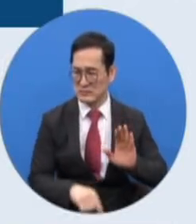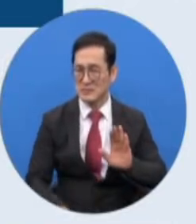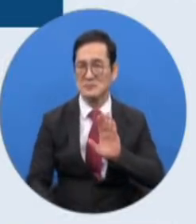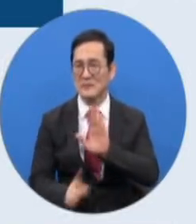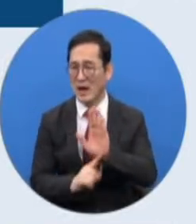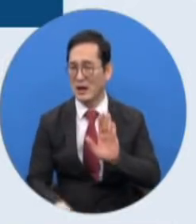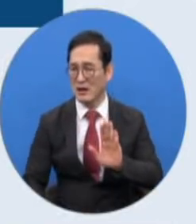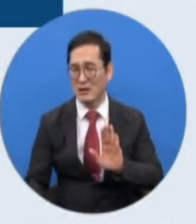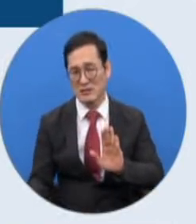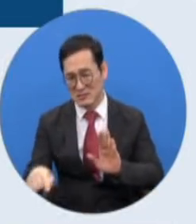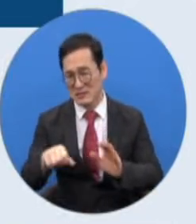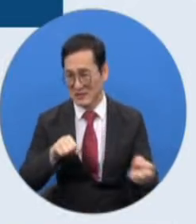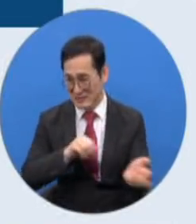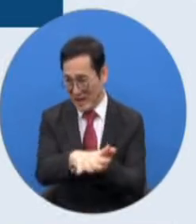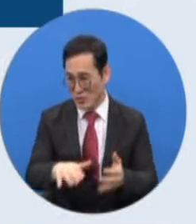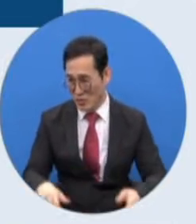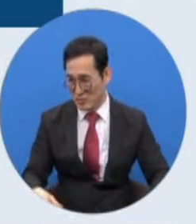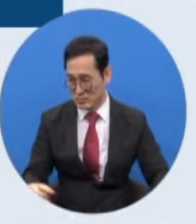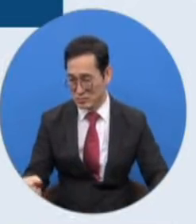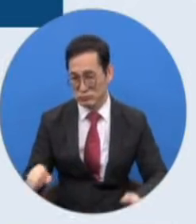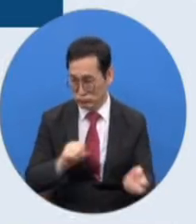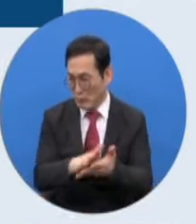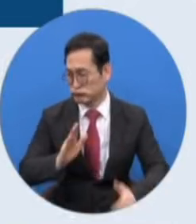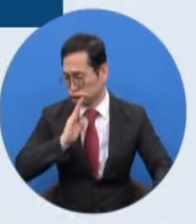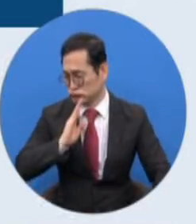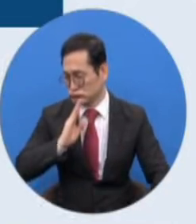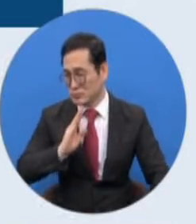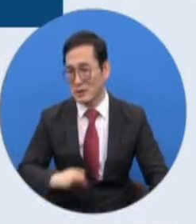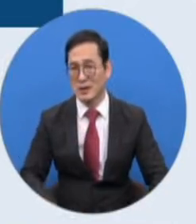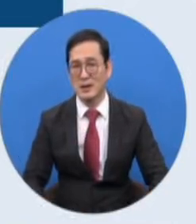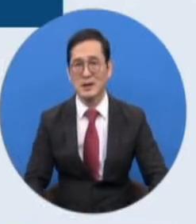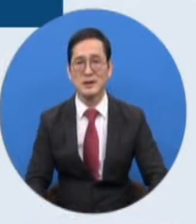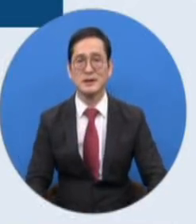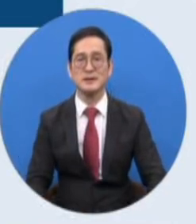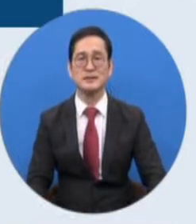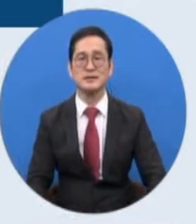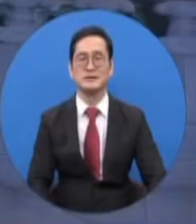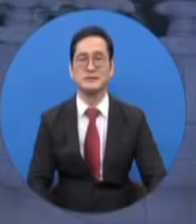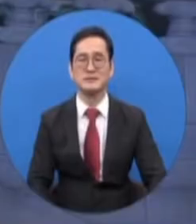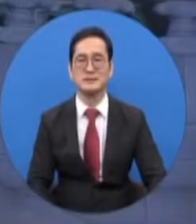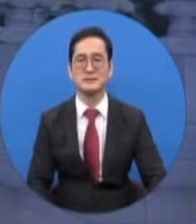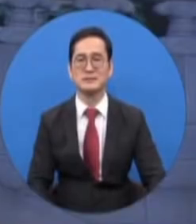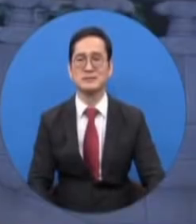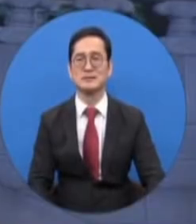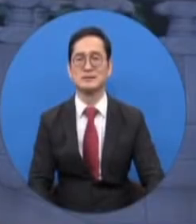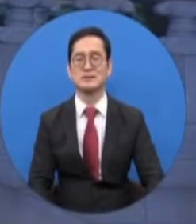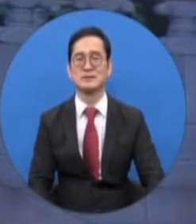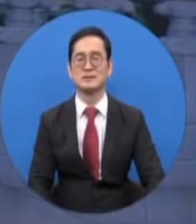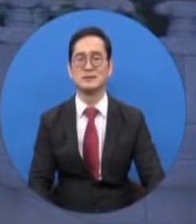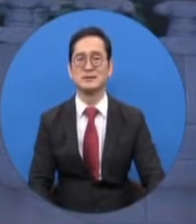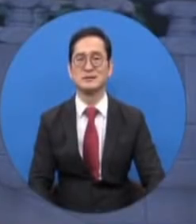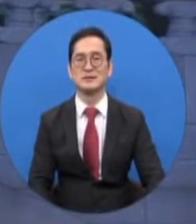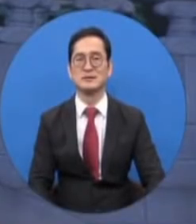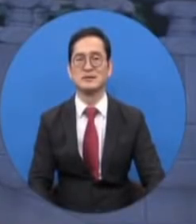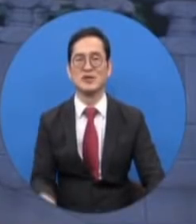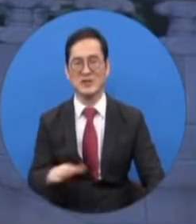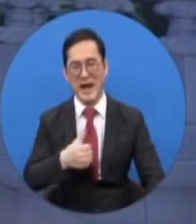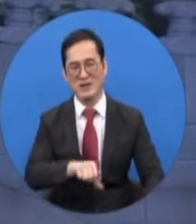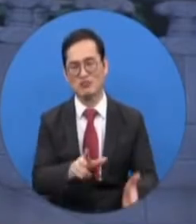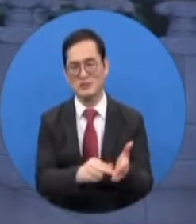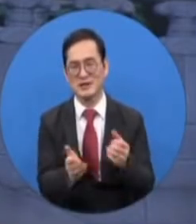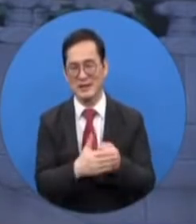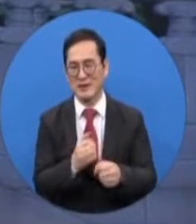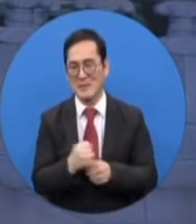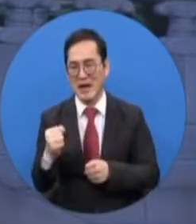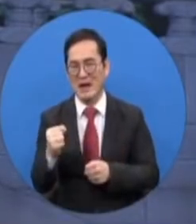대해서 지금이라도 좀 국민들 앞에 사죄하는 마음이 있었기에 사의를 표명한다라고 믿고 싶습니다. 자, 이번에 저희가